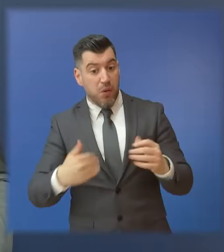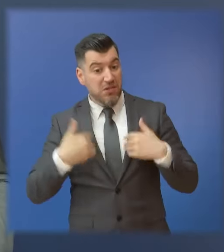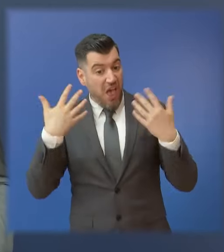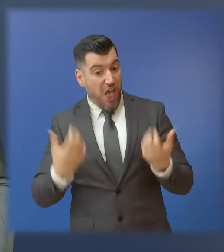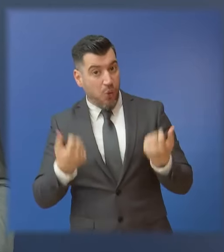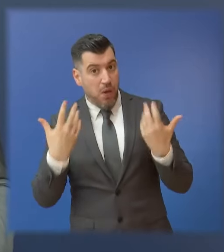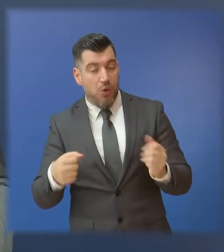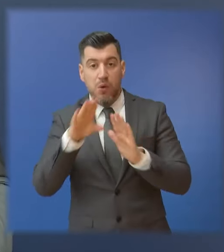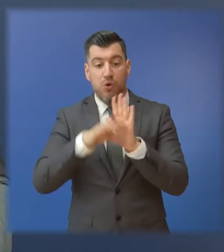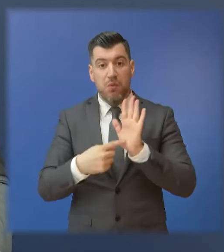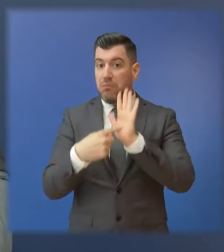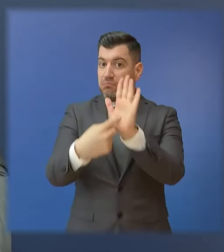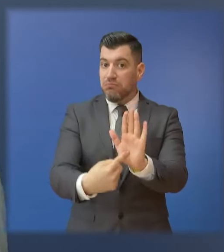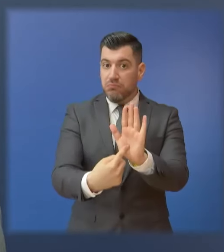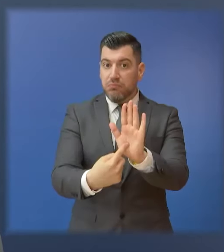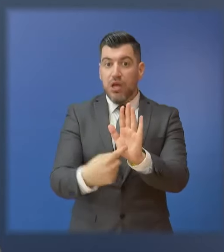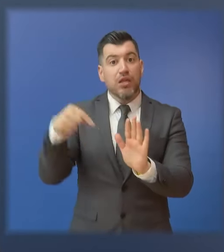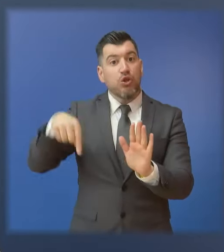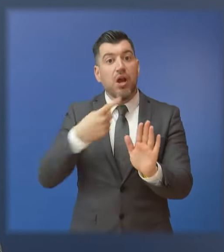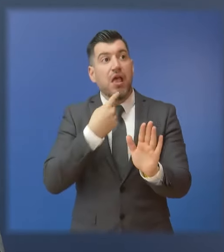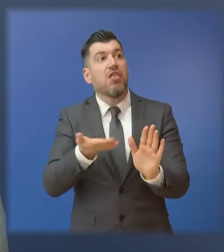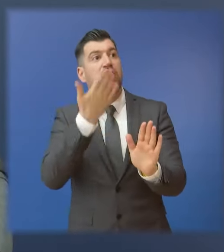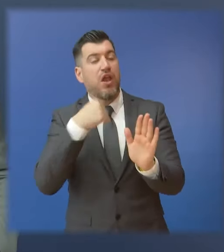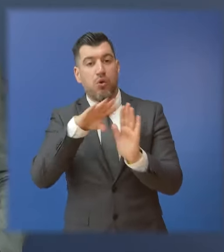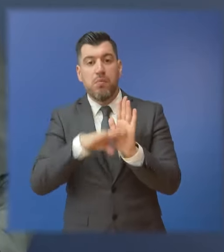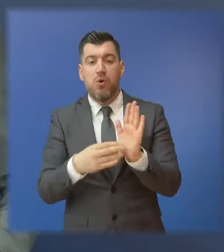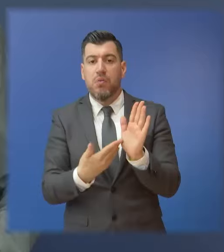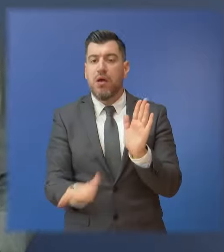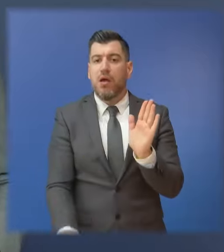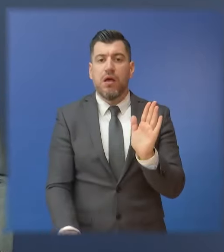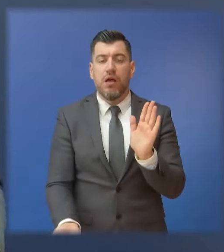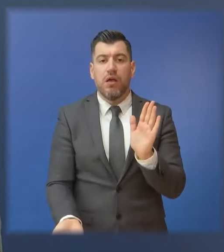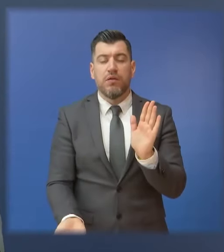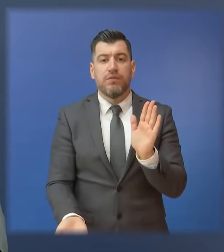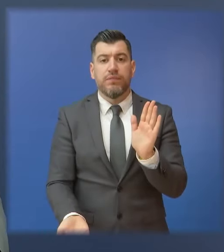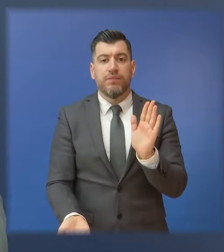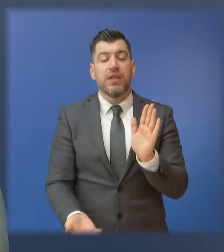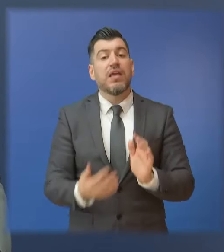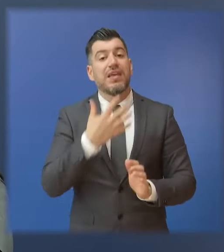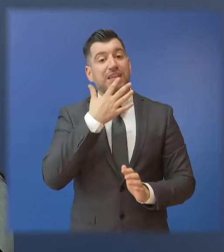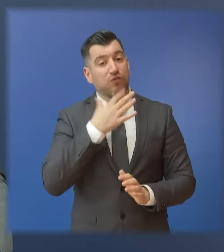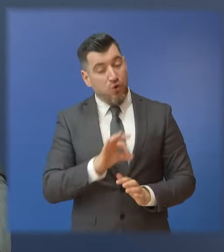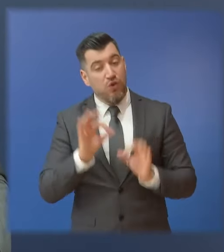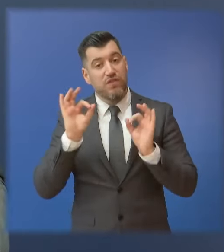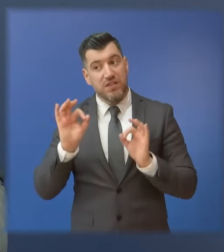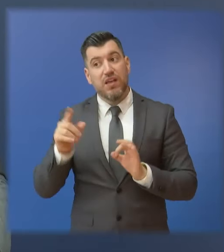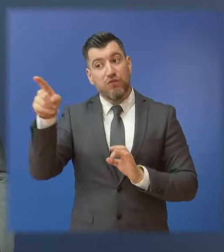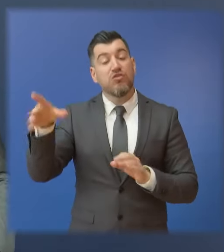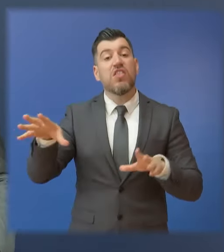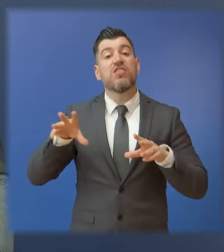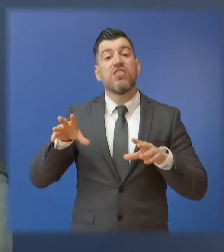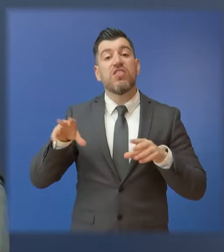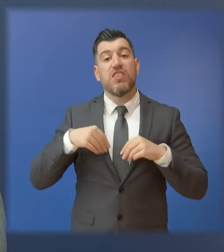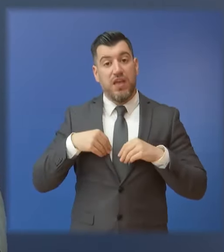για το πρόγραμμα του κόμματος του αυτός προφανώς είναι και ο λόγος που ουδέποτε εδέχθη να έρθει στην αρμόδια επιτροπή της βουλής κατόπιν